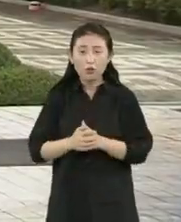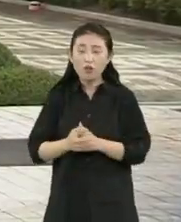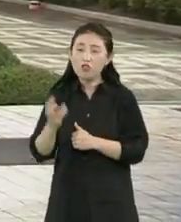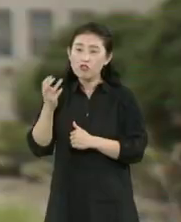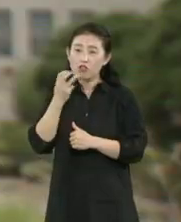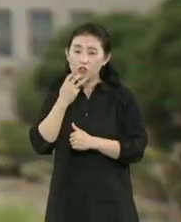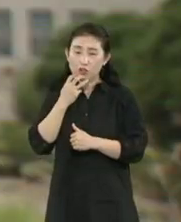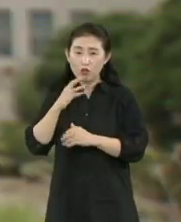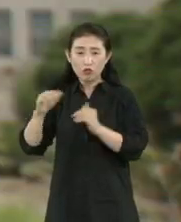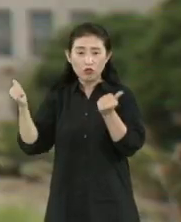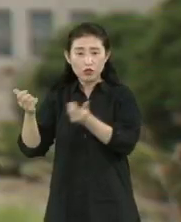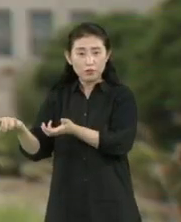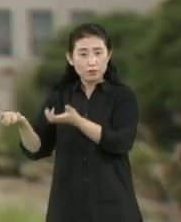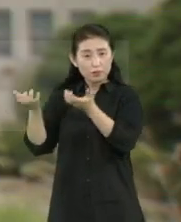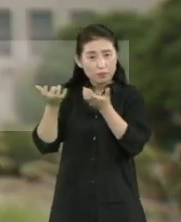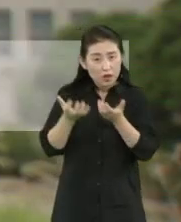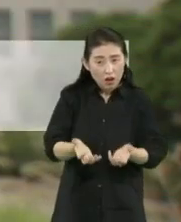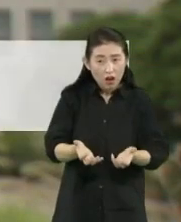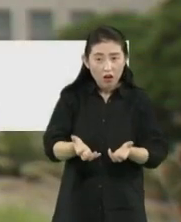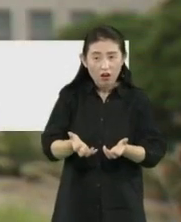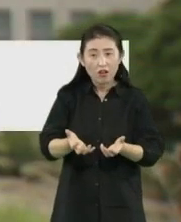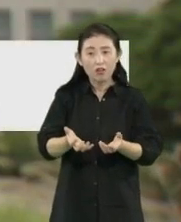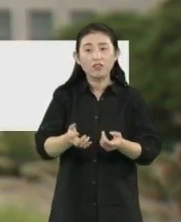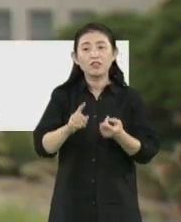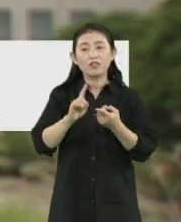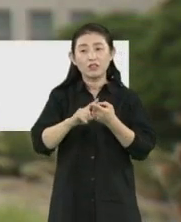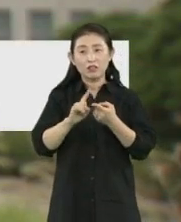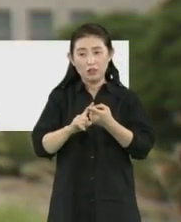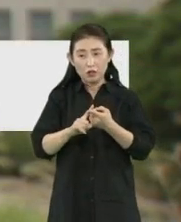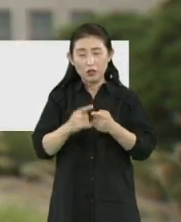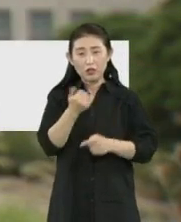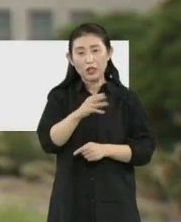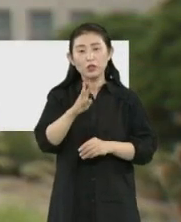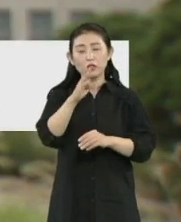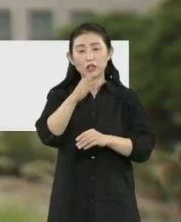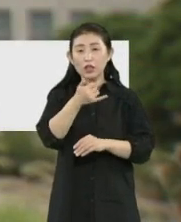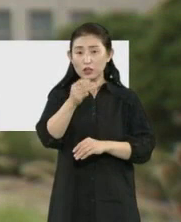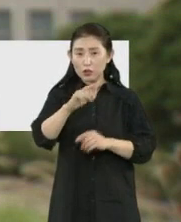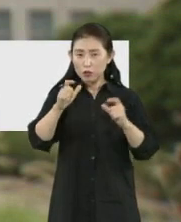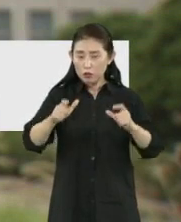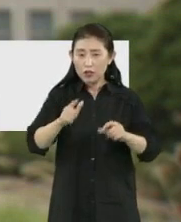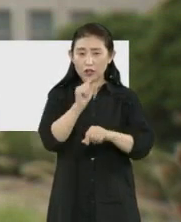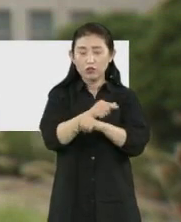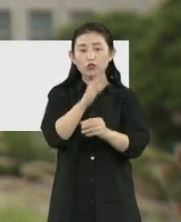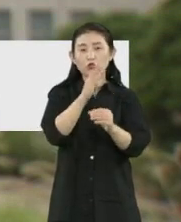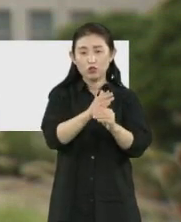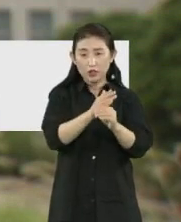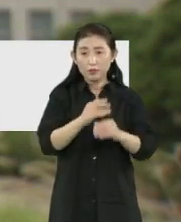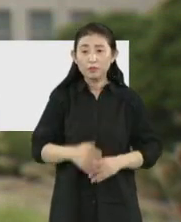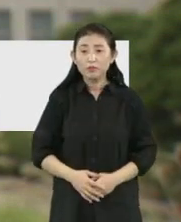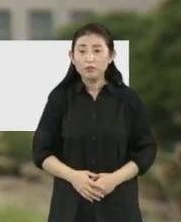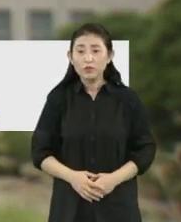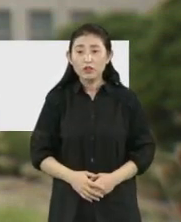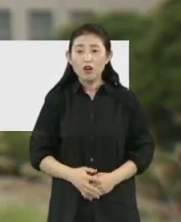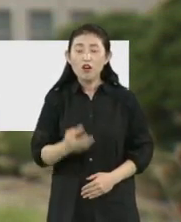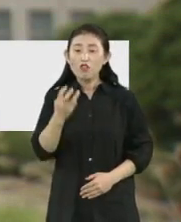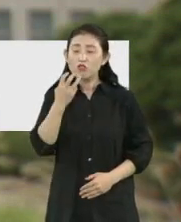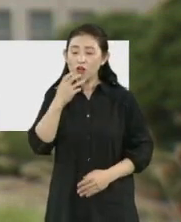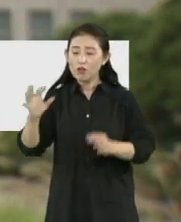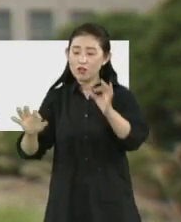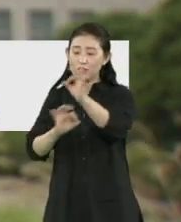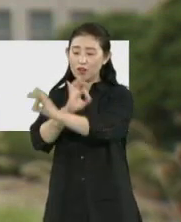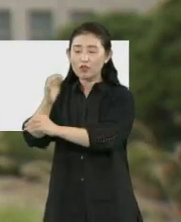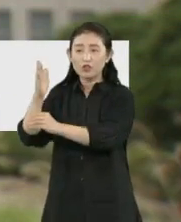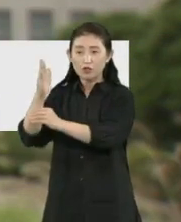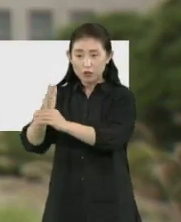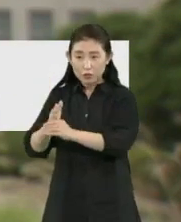것으로 기대됩니다. 우리 대한민국도 경제수도는 서울로 그리고 행정수도는 세종으로